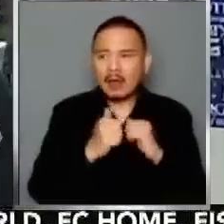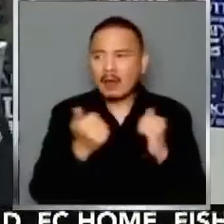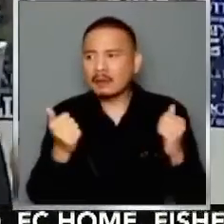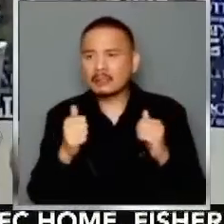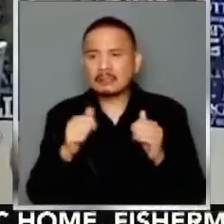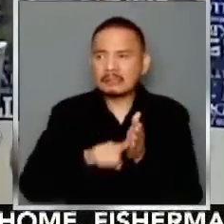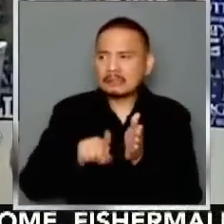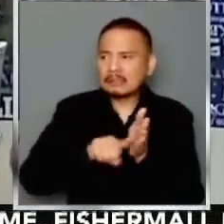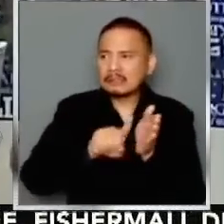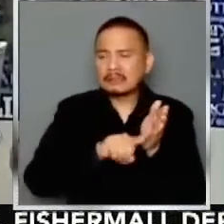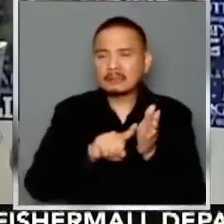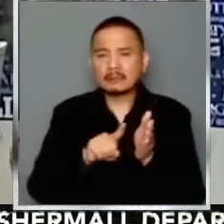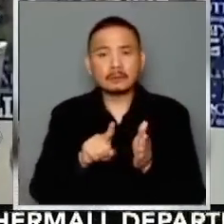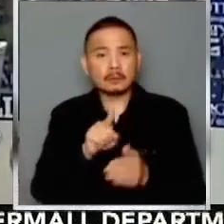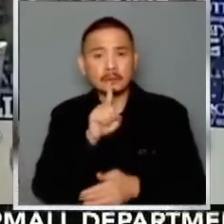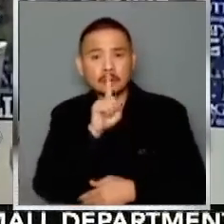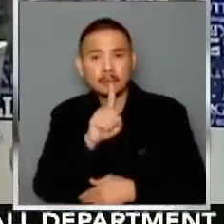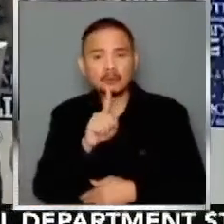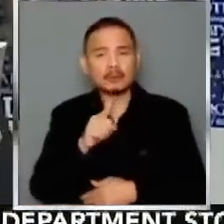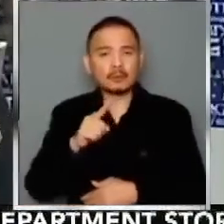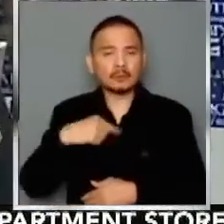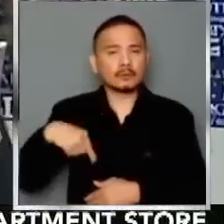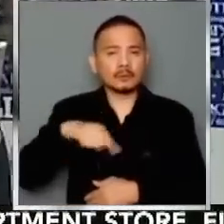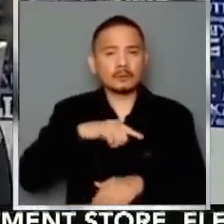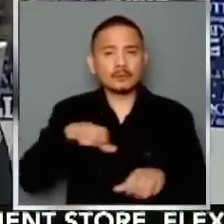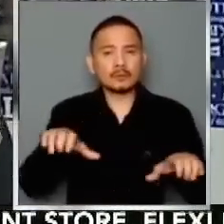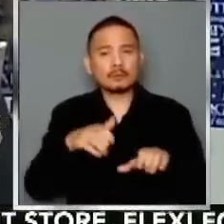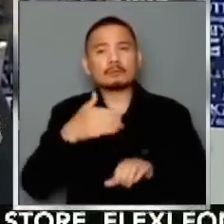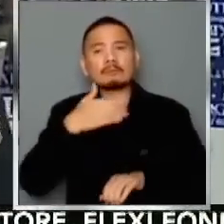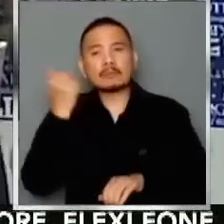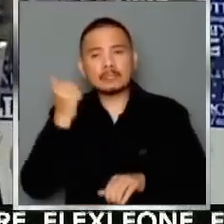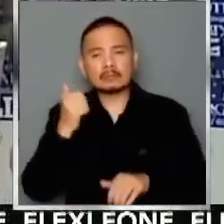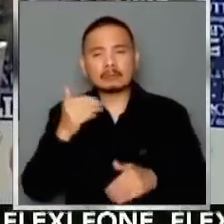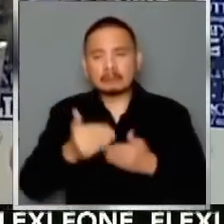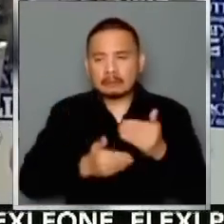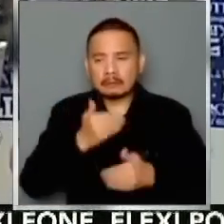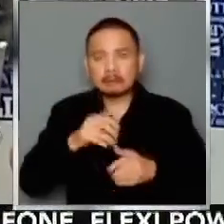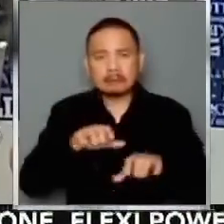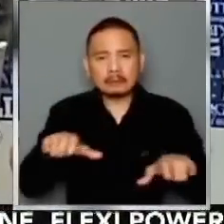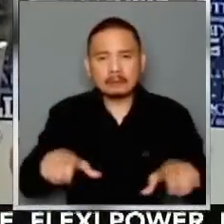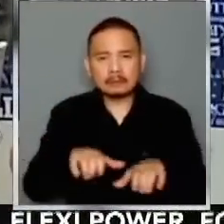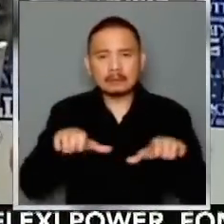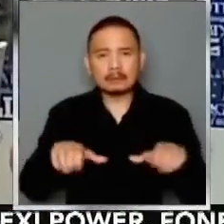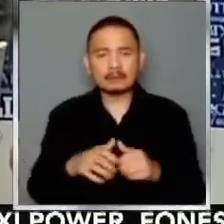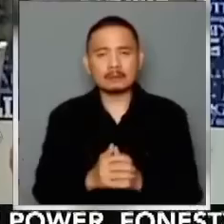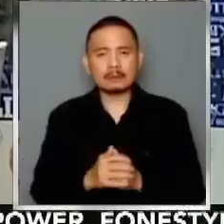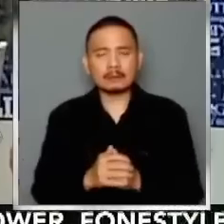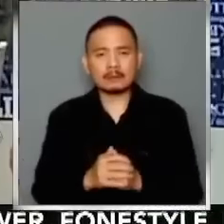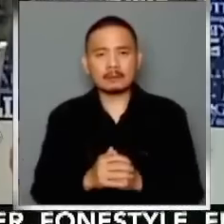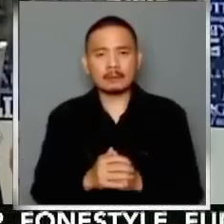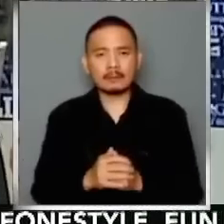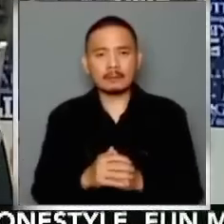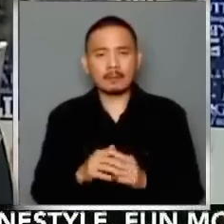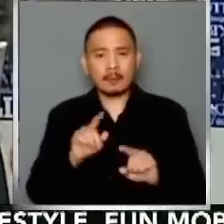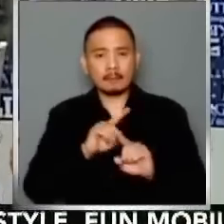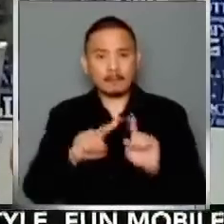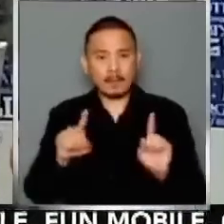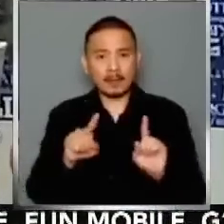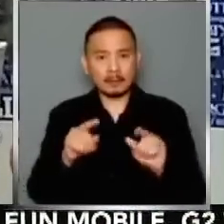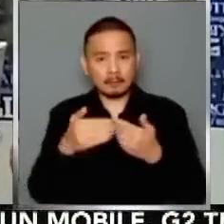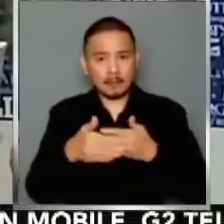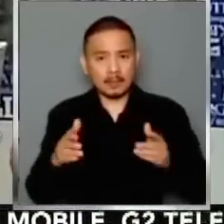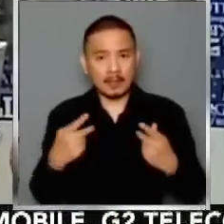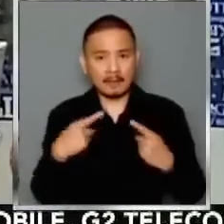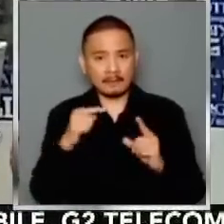best po to release it but in recognition ho dito sa kanila pong pagparito alam po namin yung